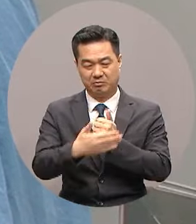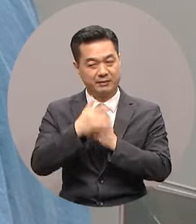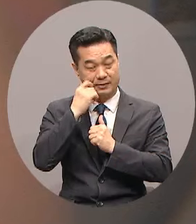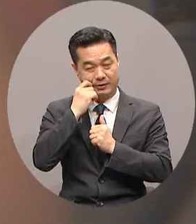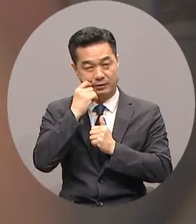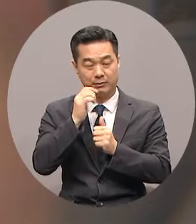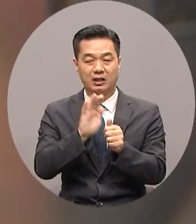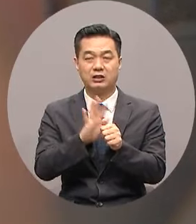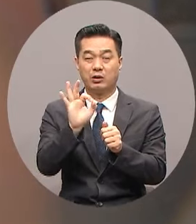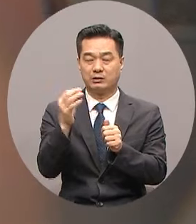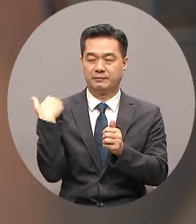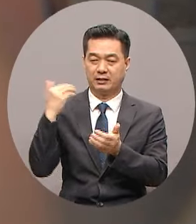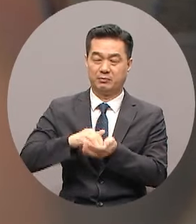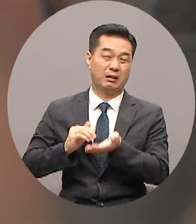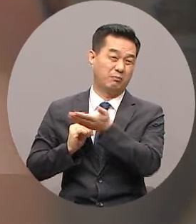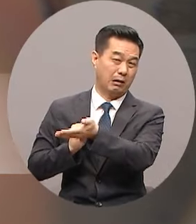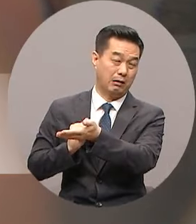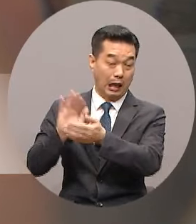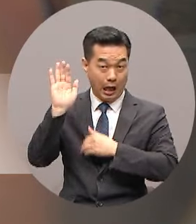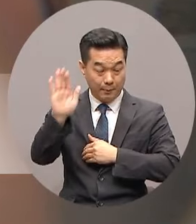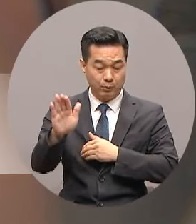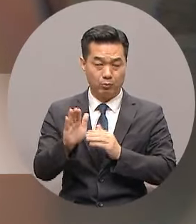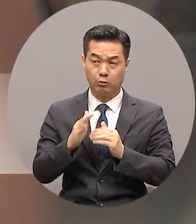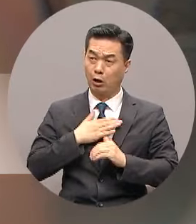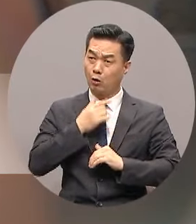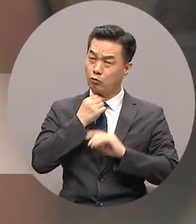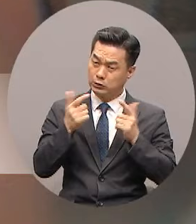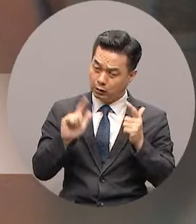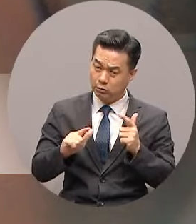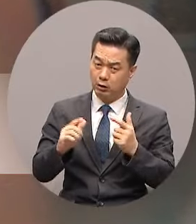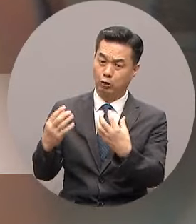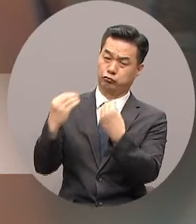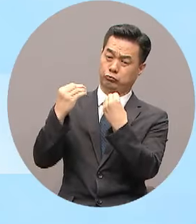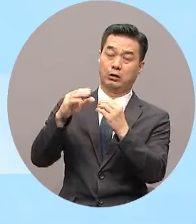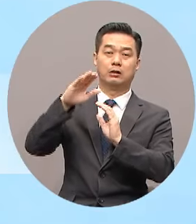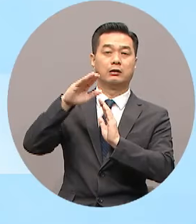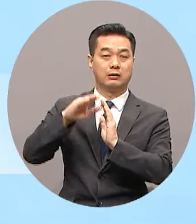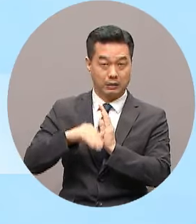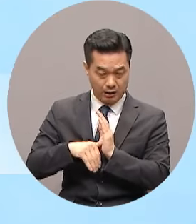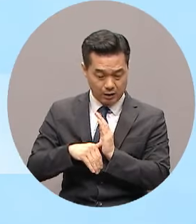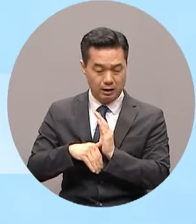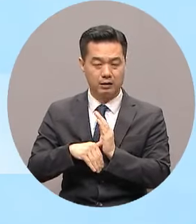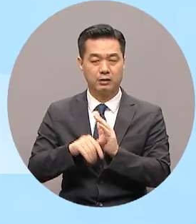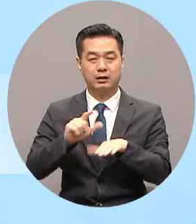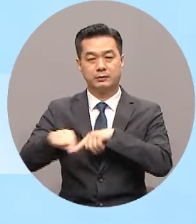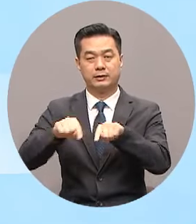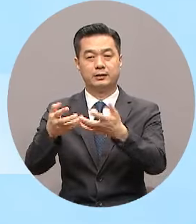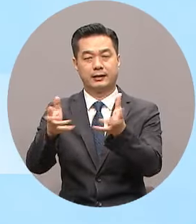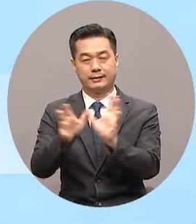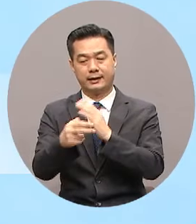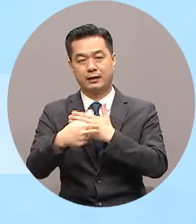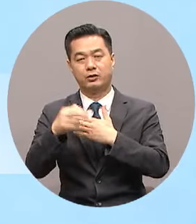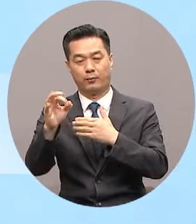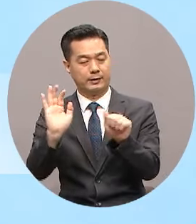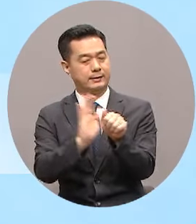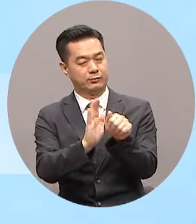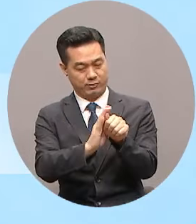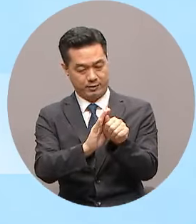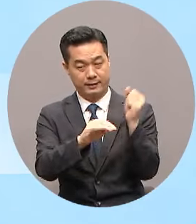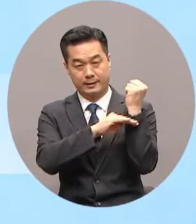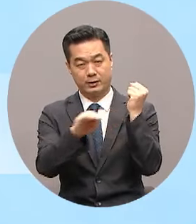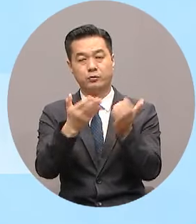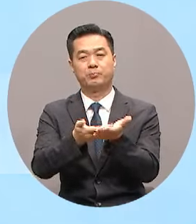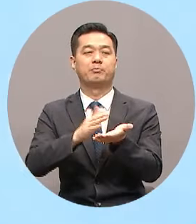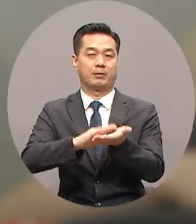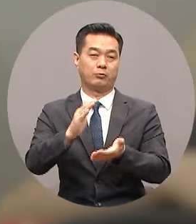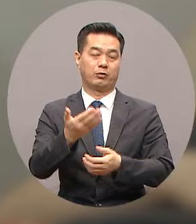반환해야 했지만 앞으로는 본인이 원치 않는데 시술이 중단될 경우에도 지자체가 의료비를 지원하도록 관련 지침을 개정할